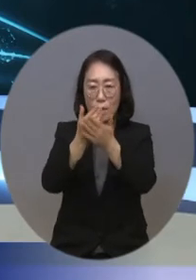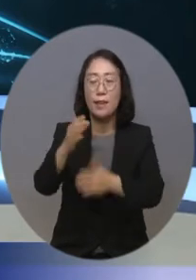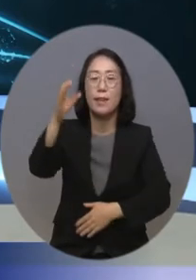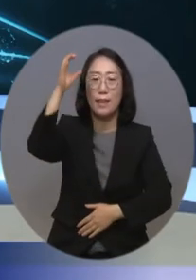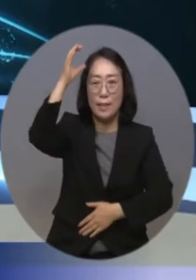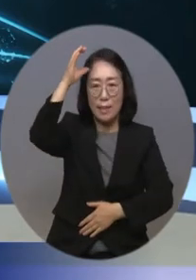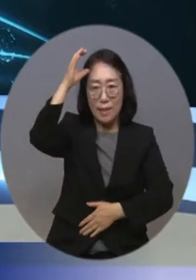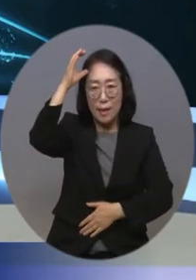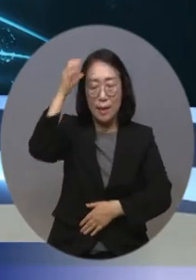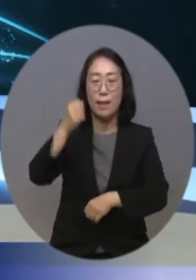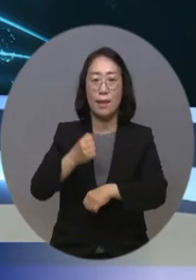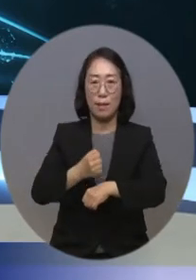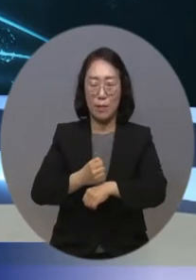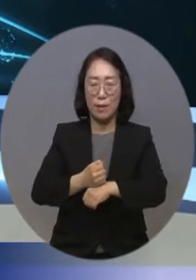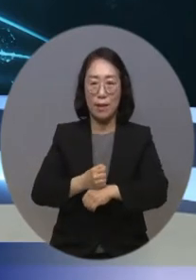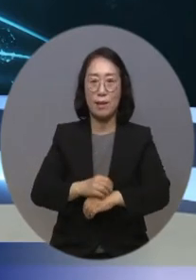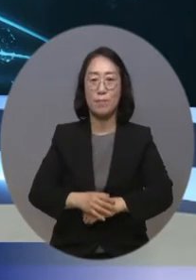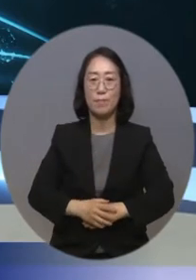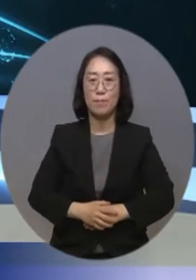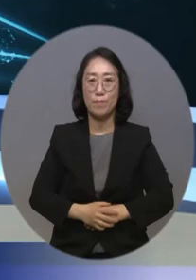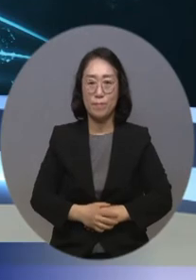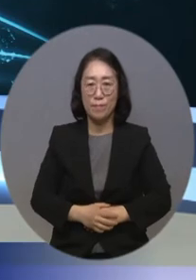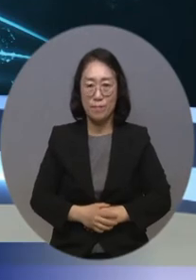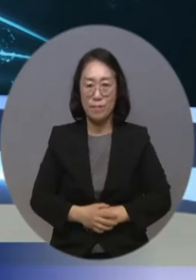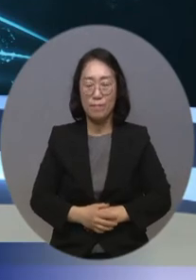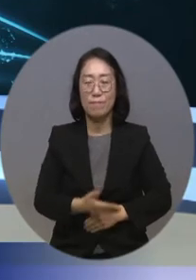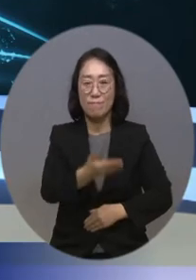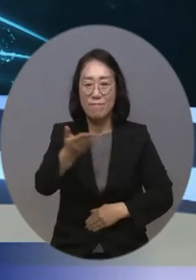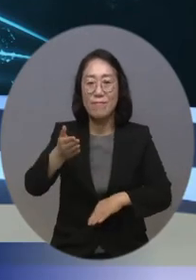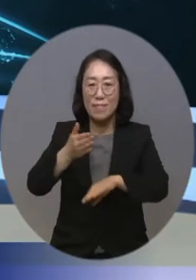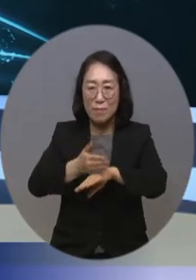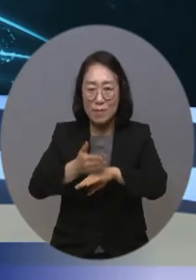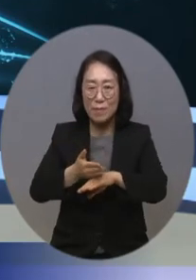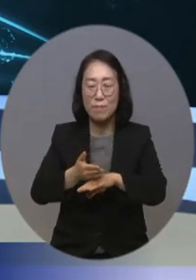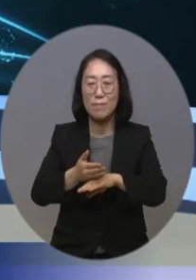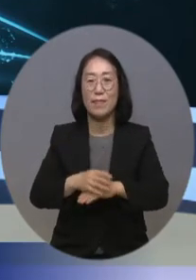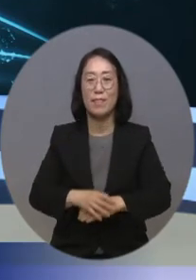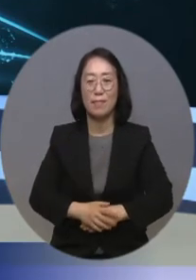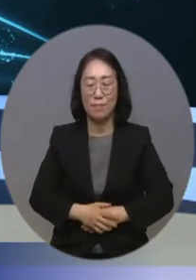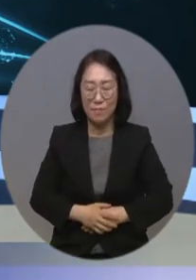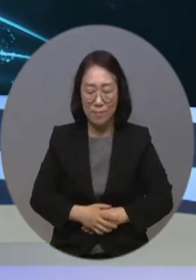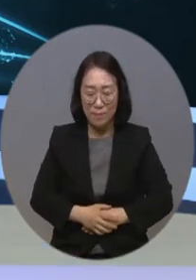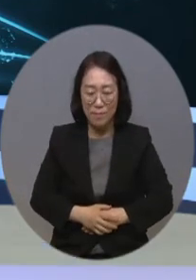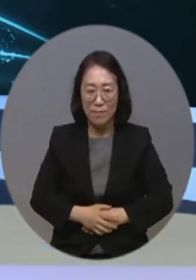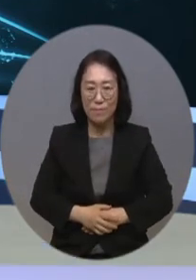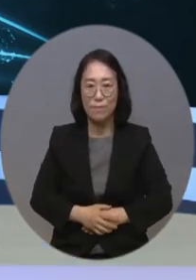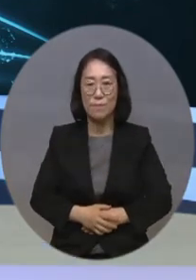기대합니다. 이상 복지TV 뉴스를 마칩니다. 시청해주신 여러분 고맙습니다.